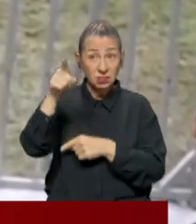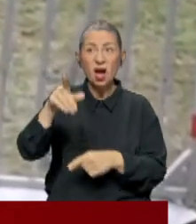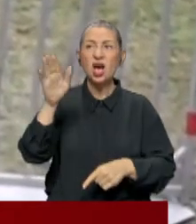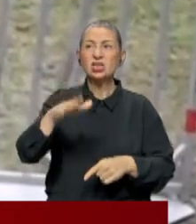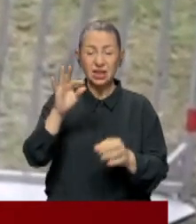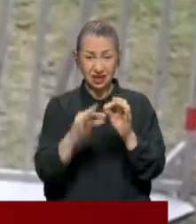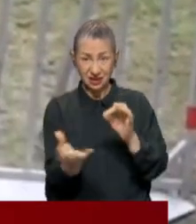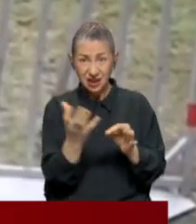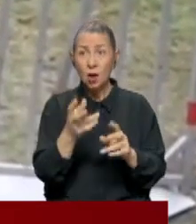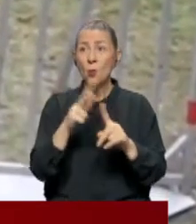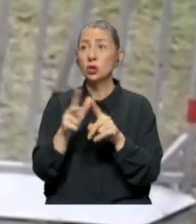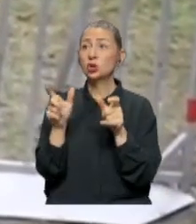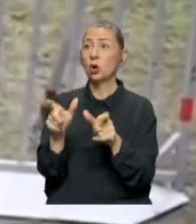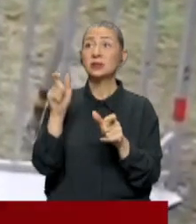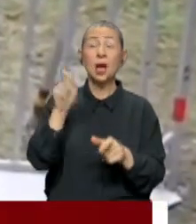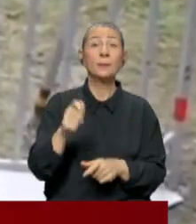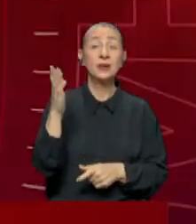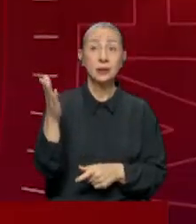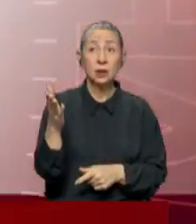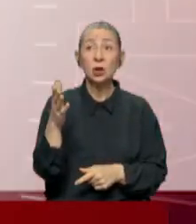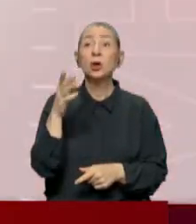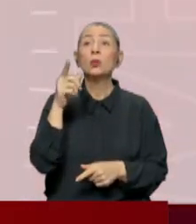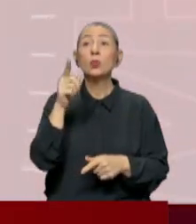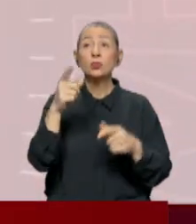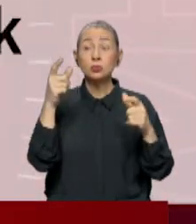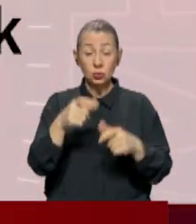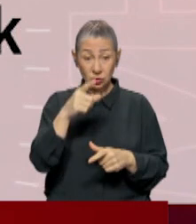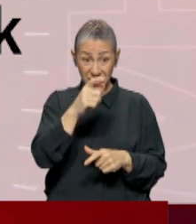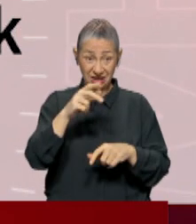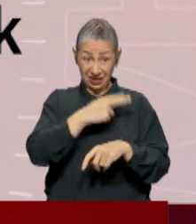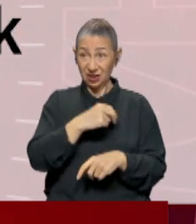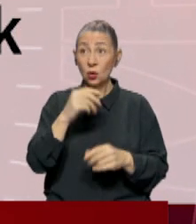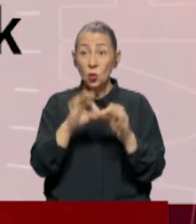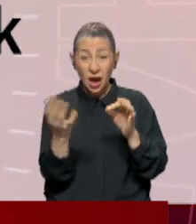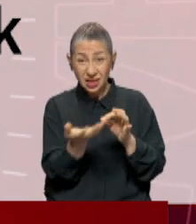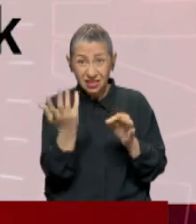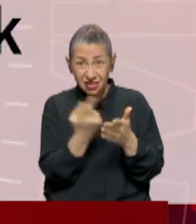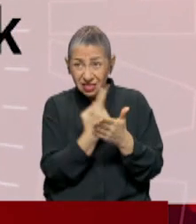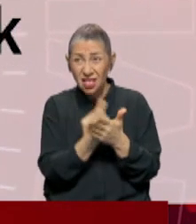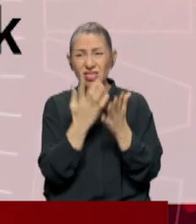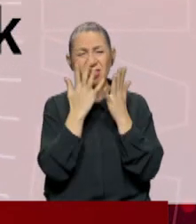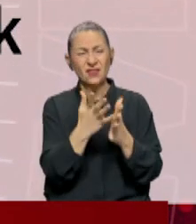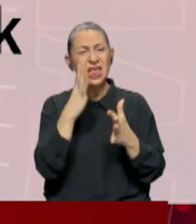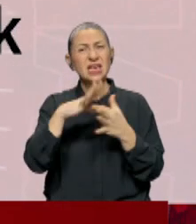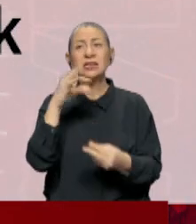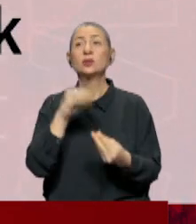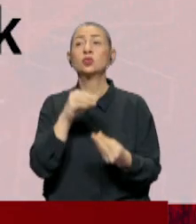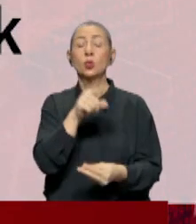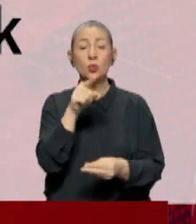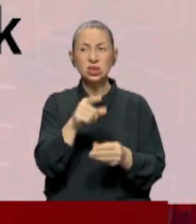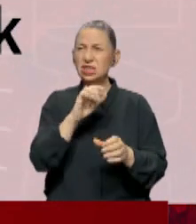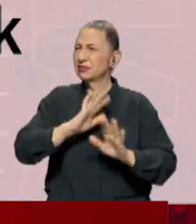alçakça eylemini polis korumasında gerçekleştirdi. Stockholm'de Kur'an-ı Kerim'in yakılması açık bir nefret ve insanlık suçudur.